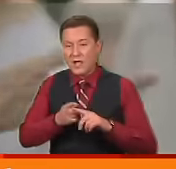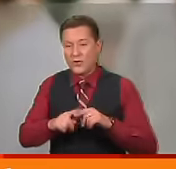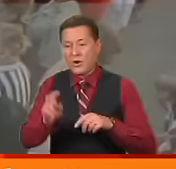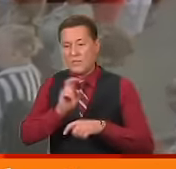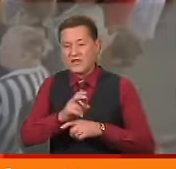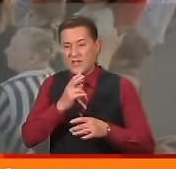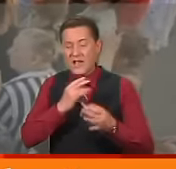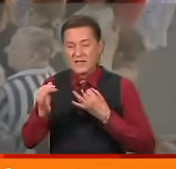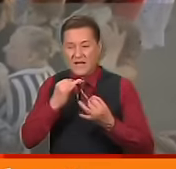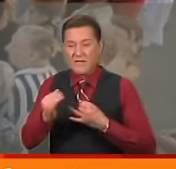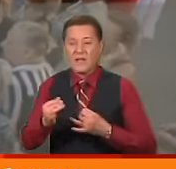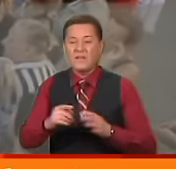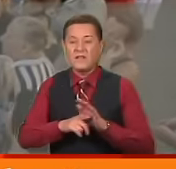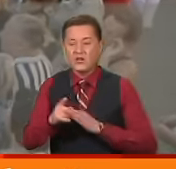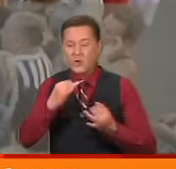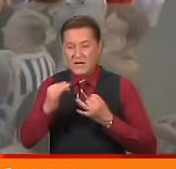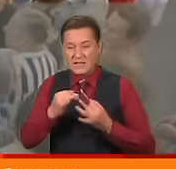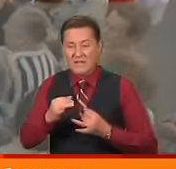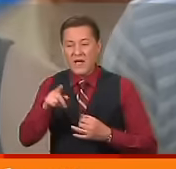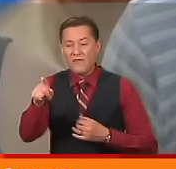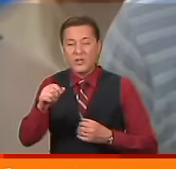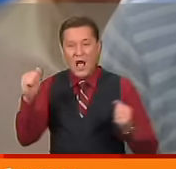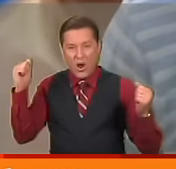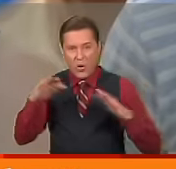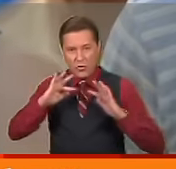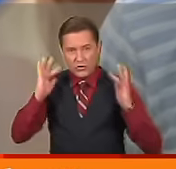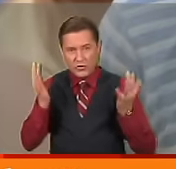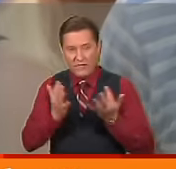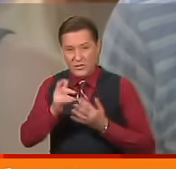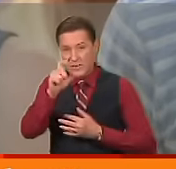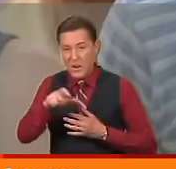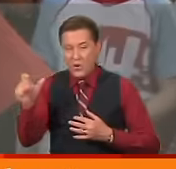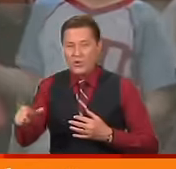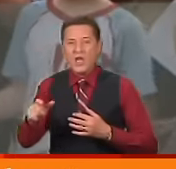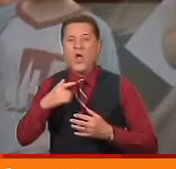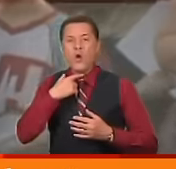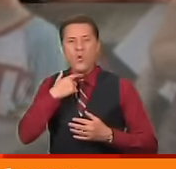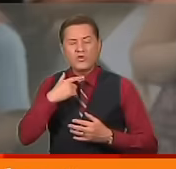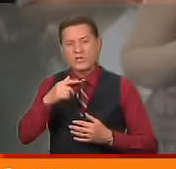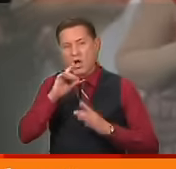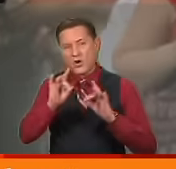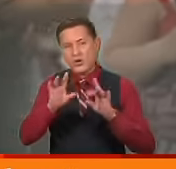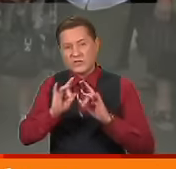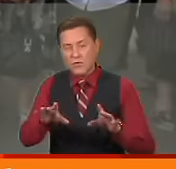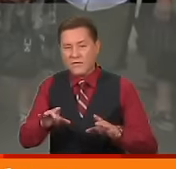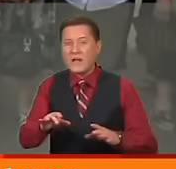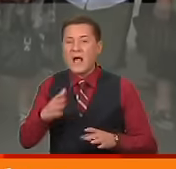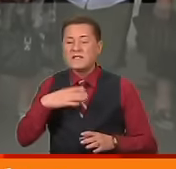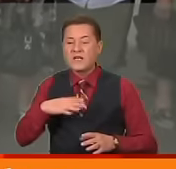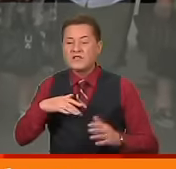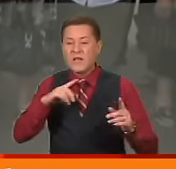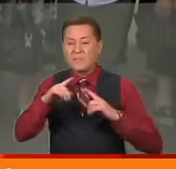пошлите разговаривать. Еще одна спроба. Олена гуртує навколо себе людей и гучно розповідає, для чого зібрала.